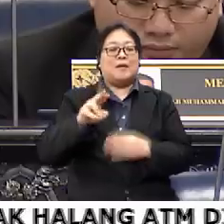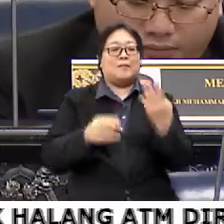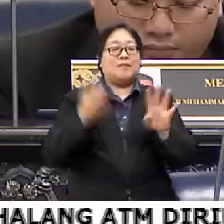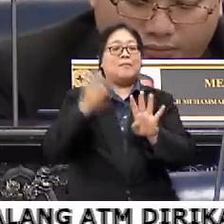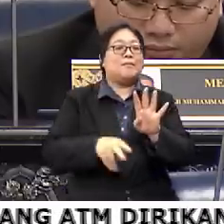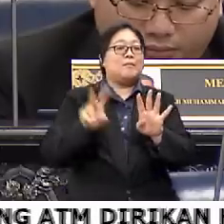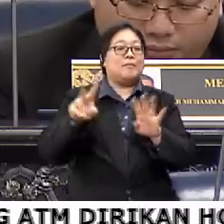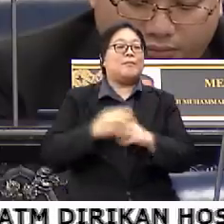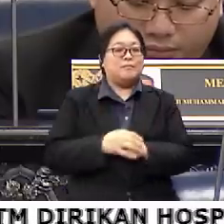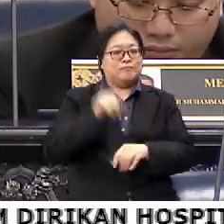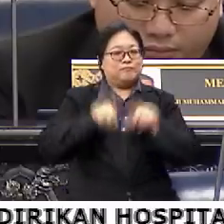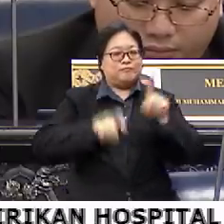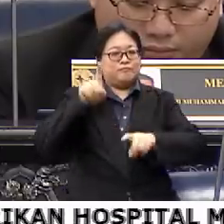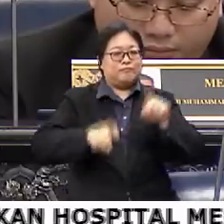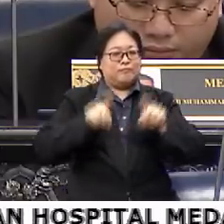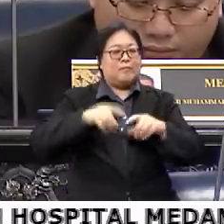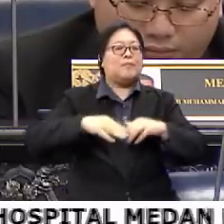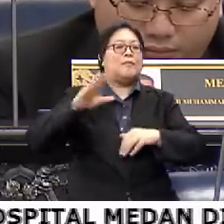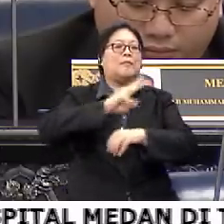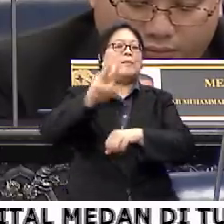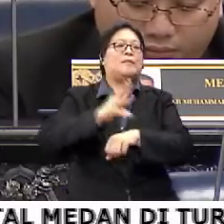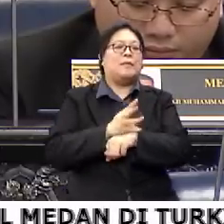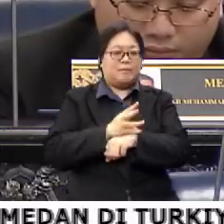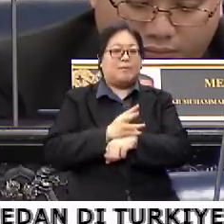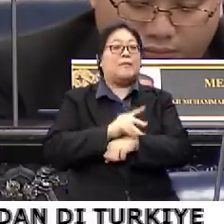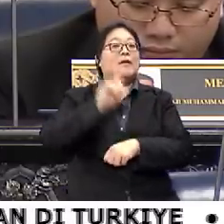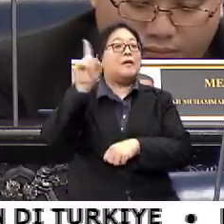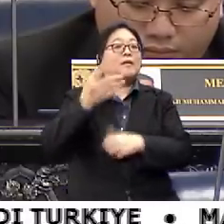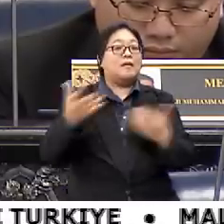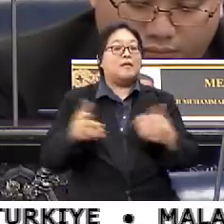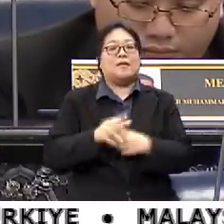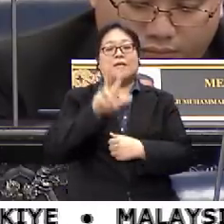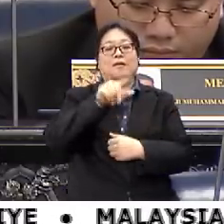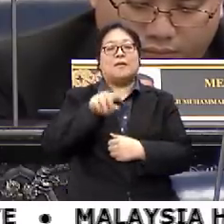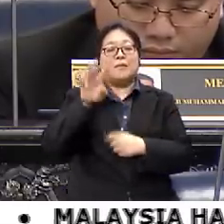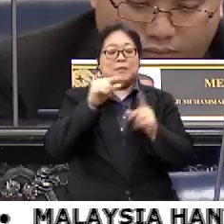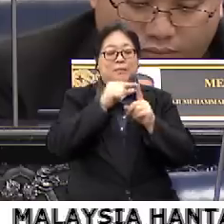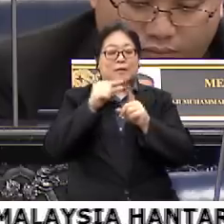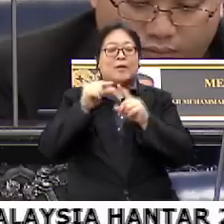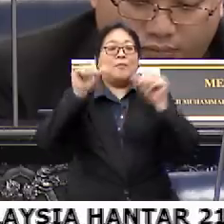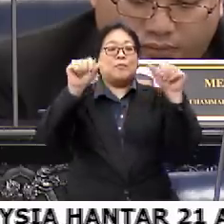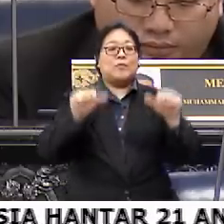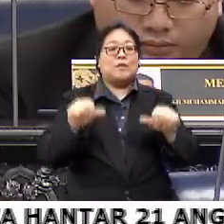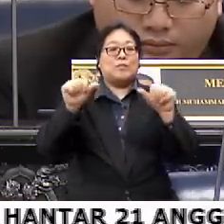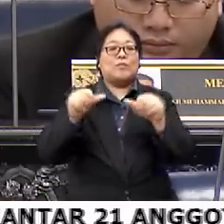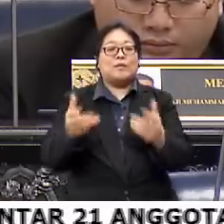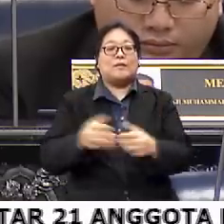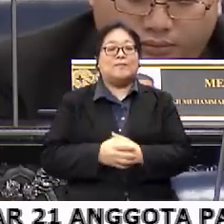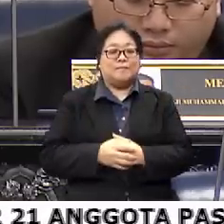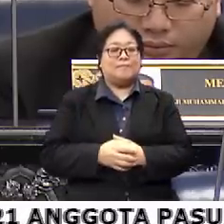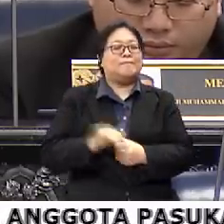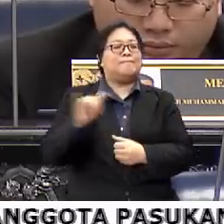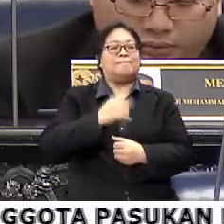Februari dan disoal siasat selama lebih 6 jam hanya kerana 3-4 patah posting dalam Facebooknya.